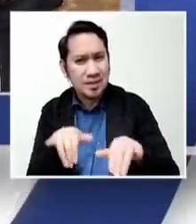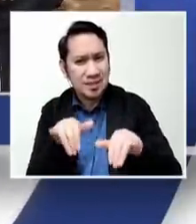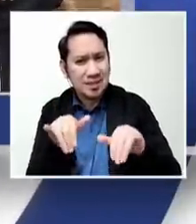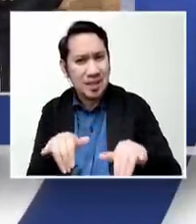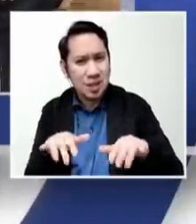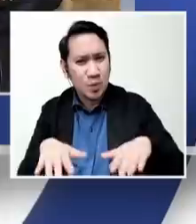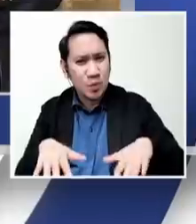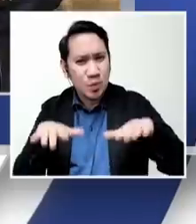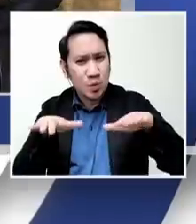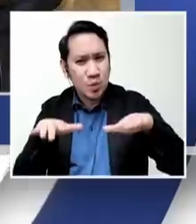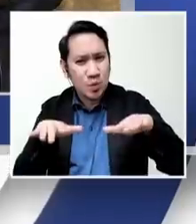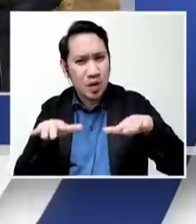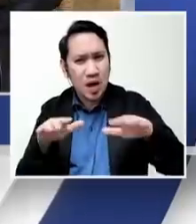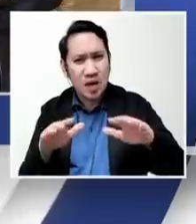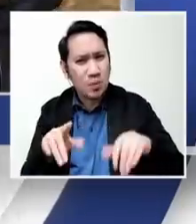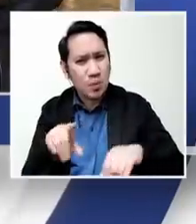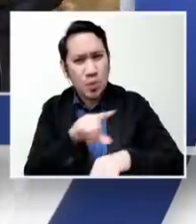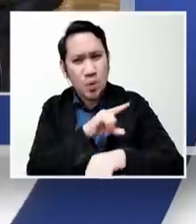humupa.